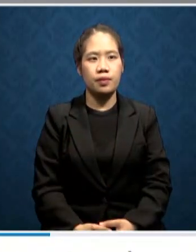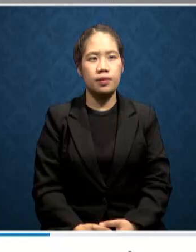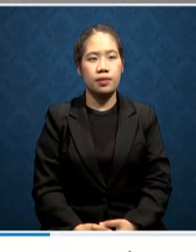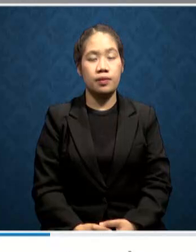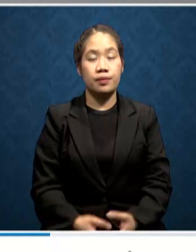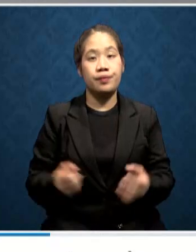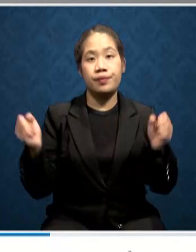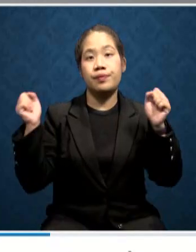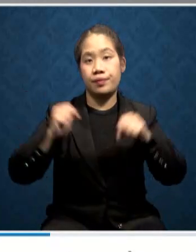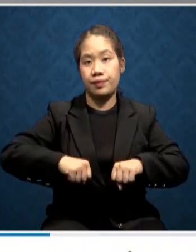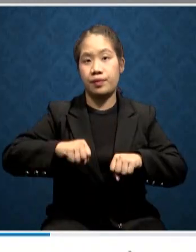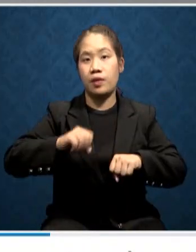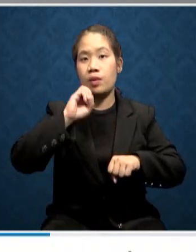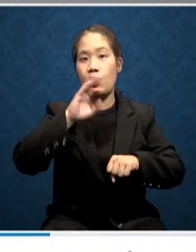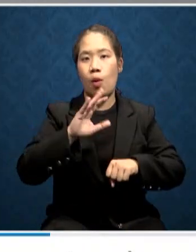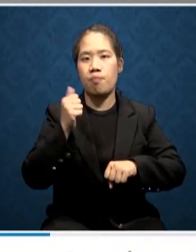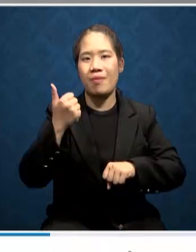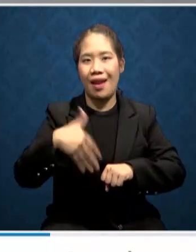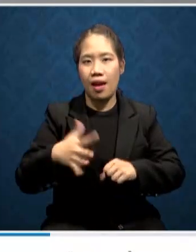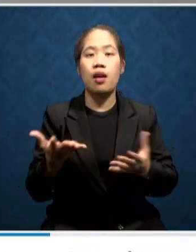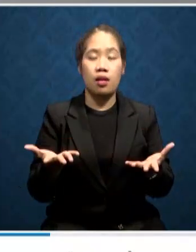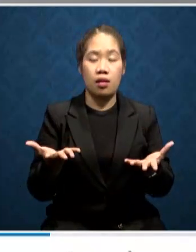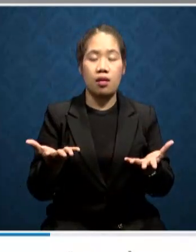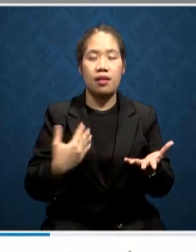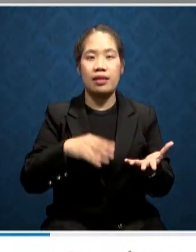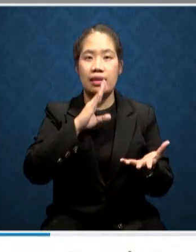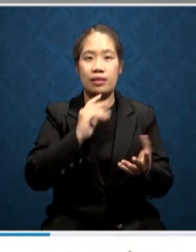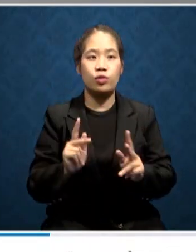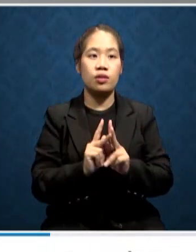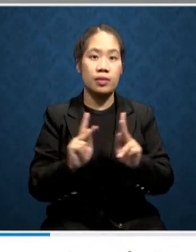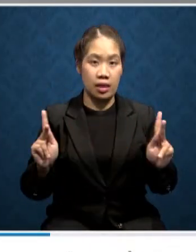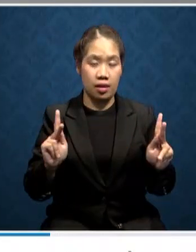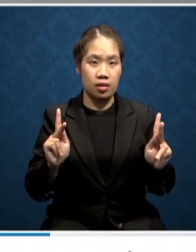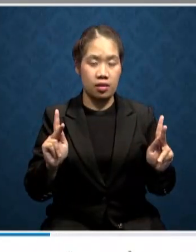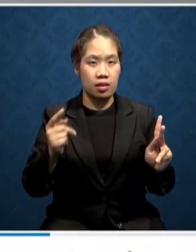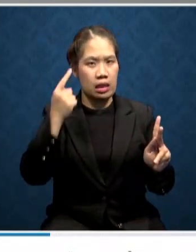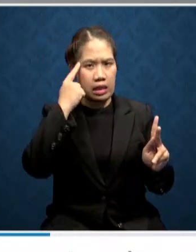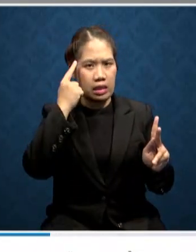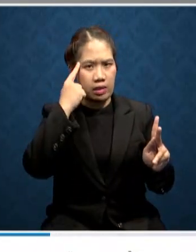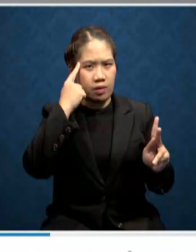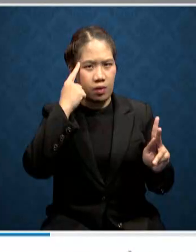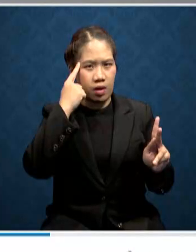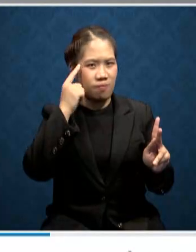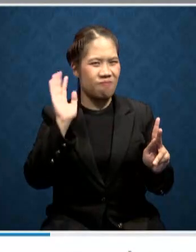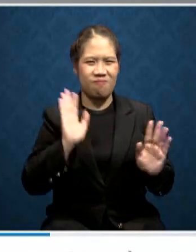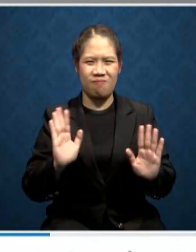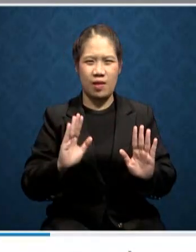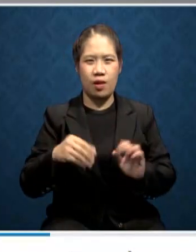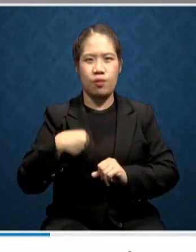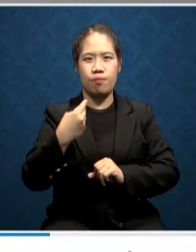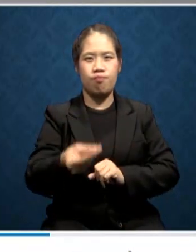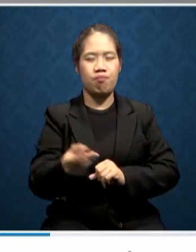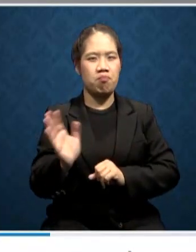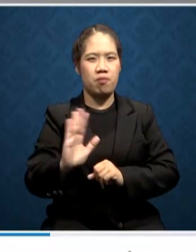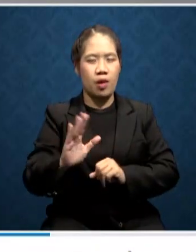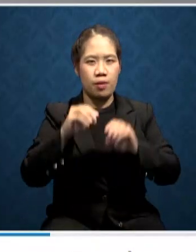ให้เปิดเผยครับดังนั้นเมื่อคณะกรรมการมีความประสงค์ที่จะมิให้เปิดเผยรายงาน